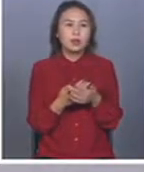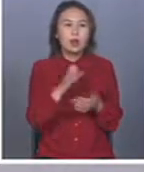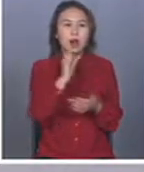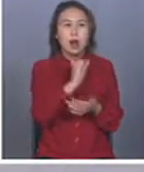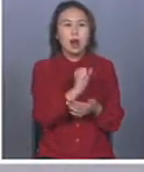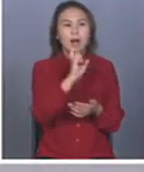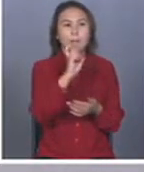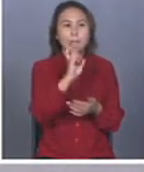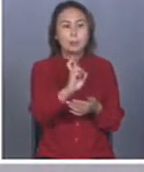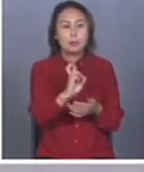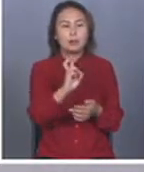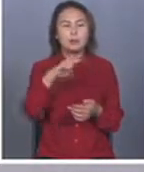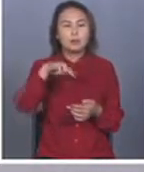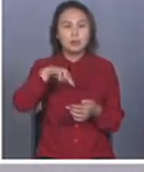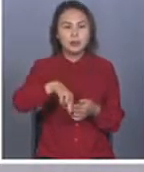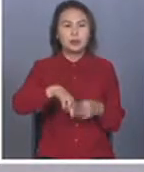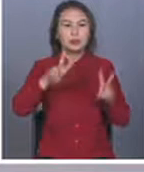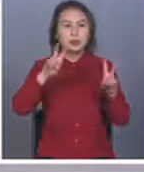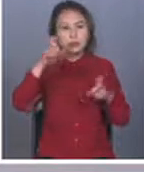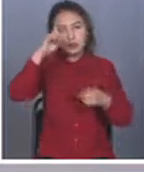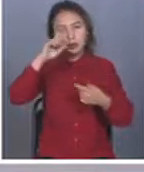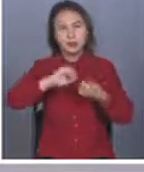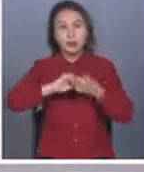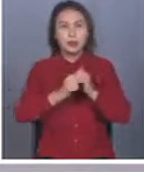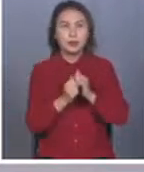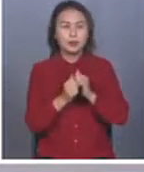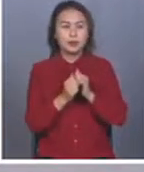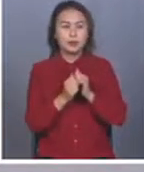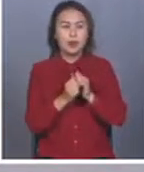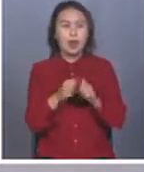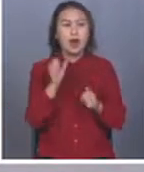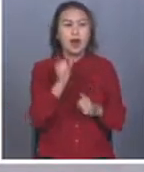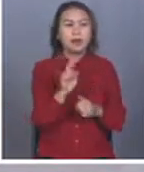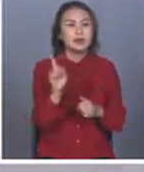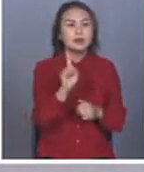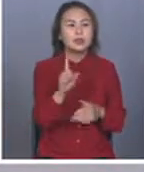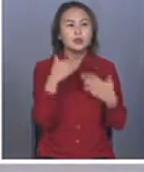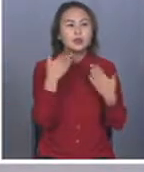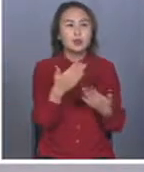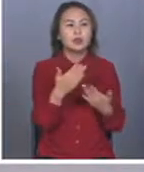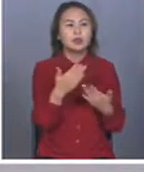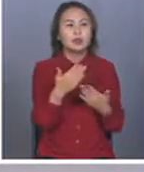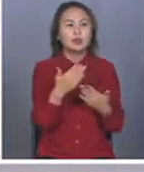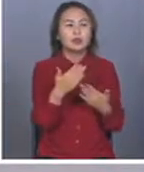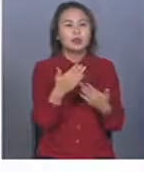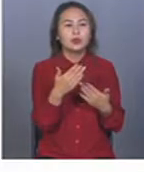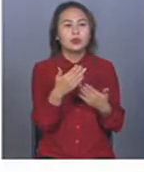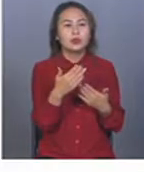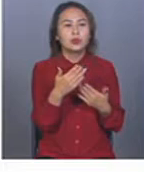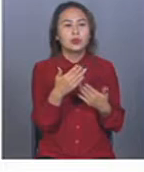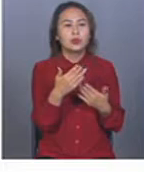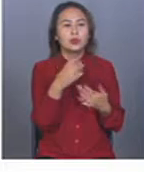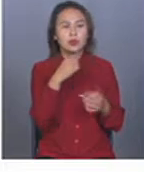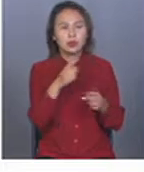және p деген ұғымдарды еске сақтап алайық. A дегеніміз ол тік төртбұрыштың ұзындығы, b